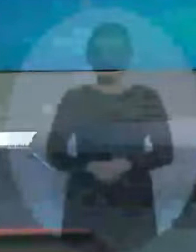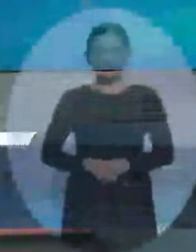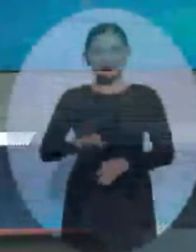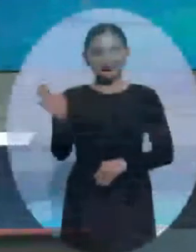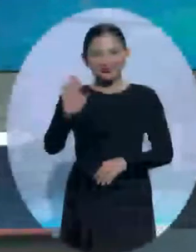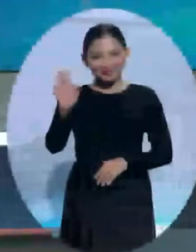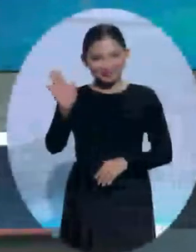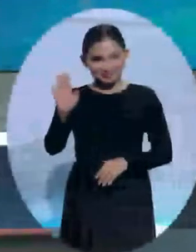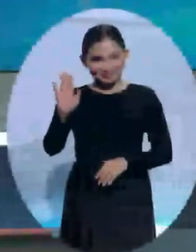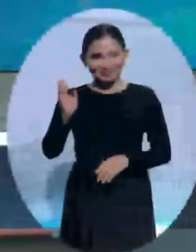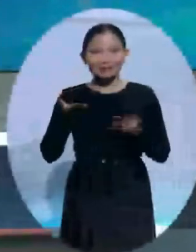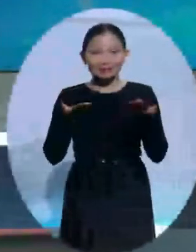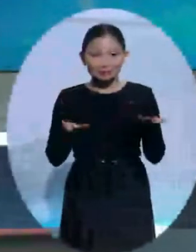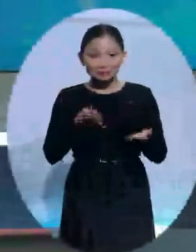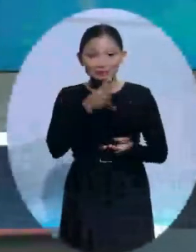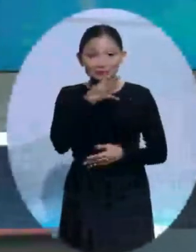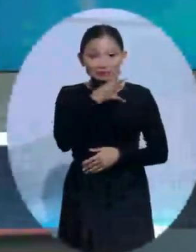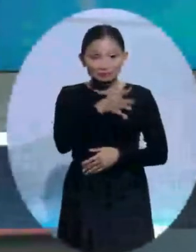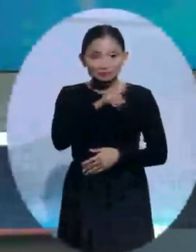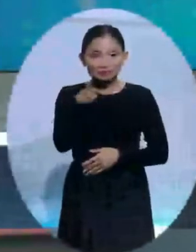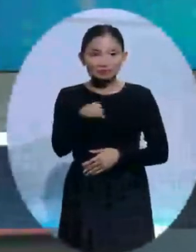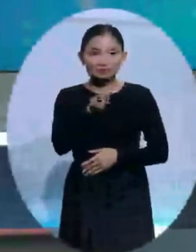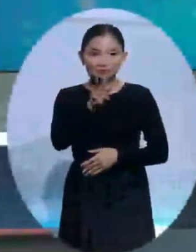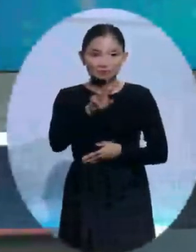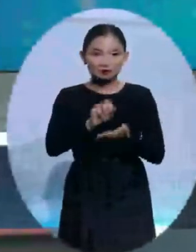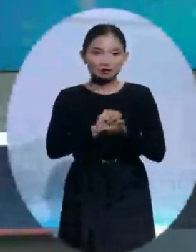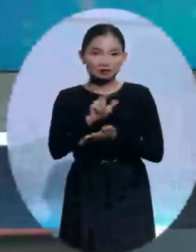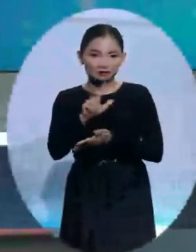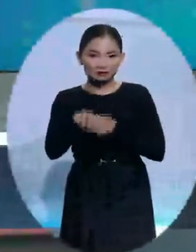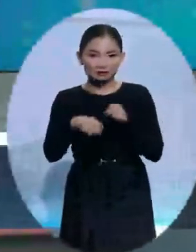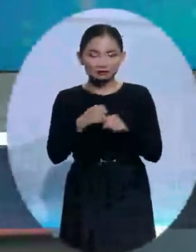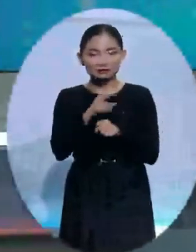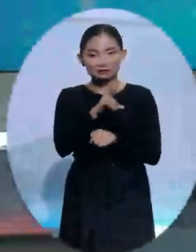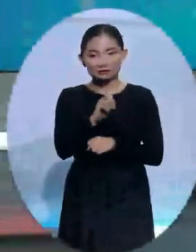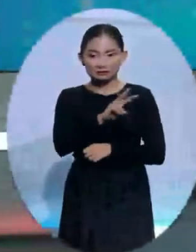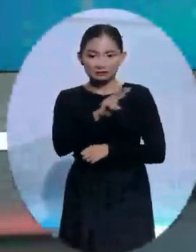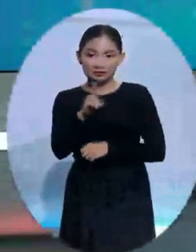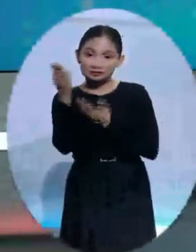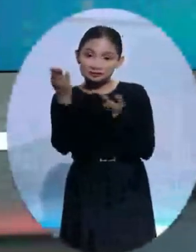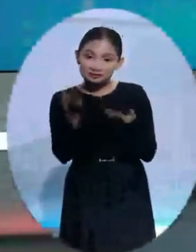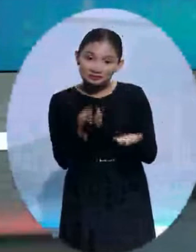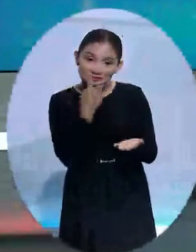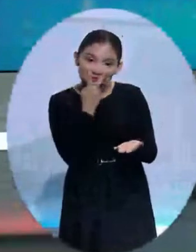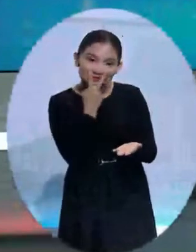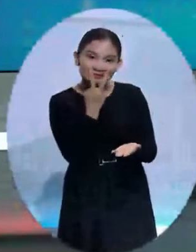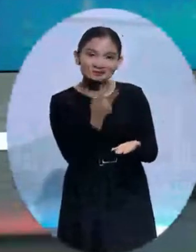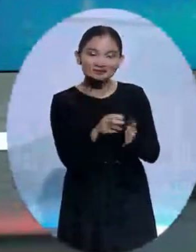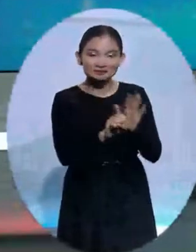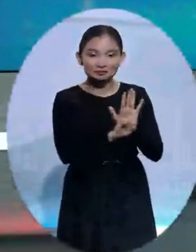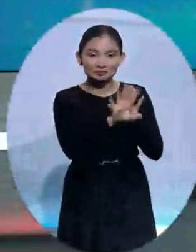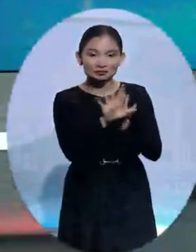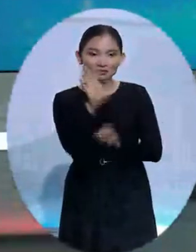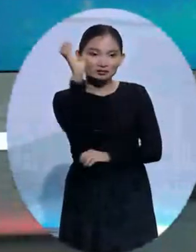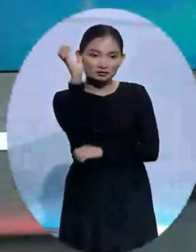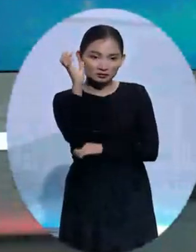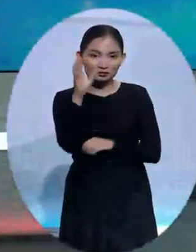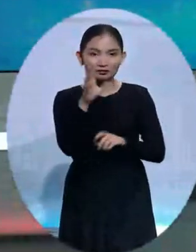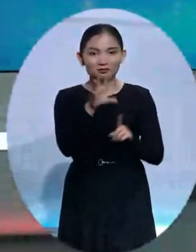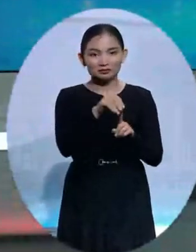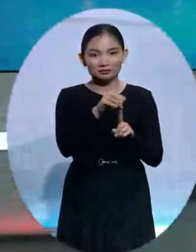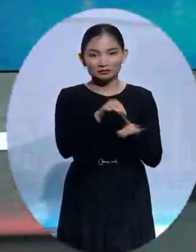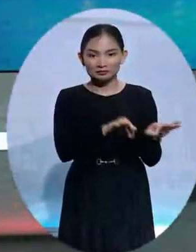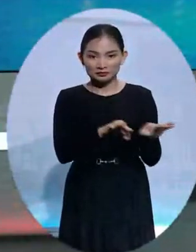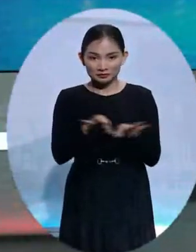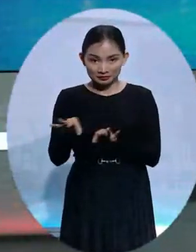Kính chào quý vị. Hôm nay thứ Tư ngày 3 tháng 8 năm 2022, mời quý vị theo dõi bản tin buổi trưa của Đài Truyền hình Thành phố Hồ Chí Minh. Phần đầu bản